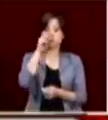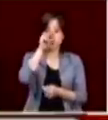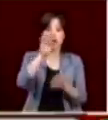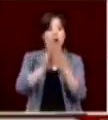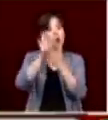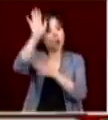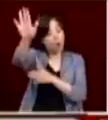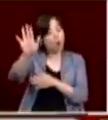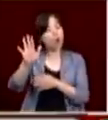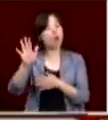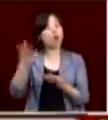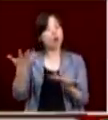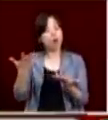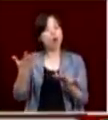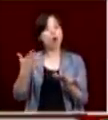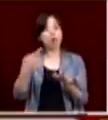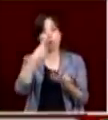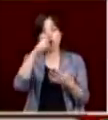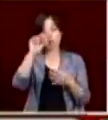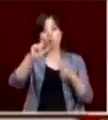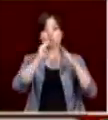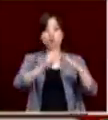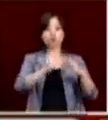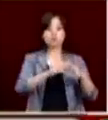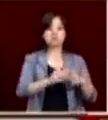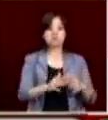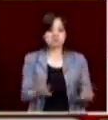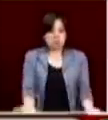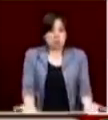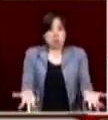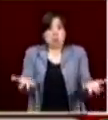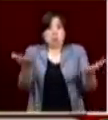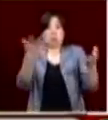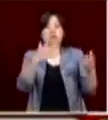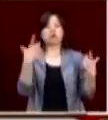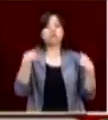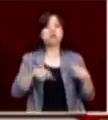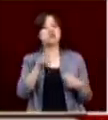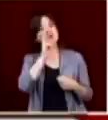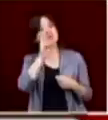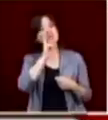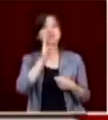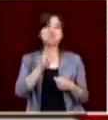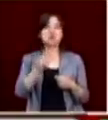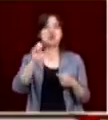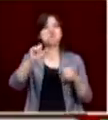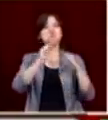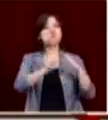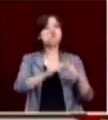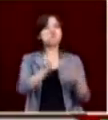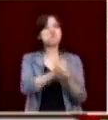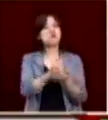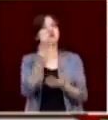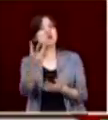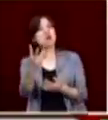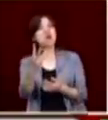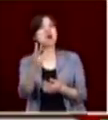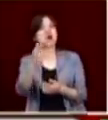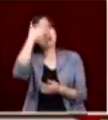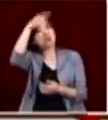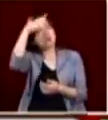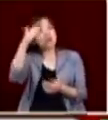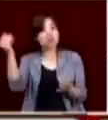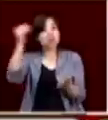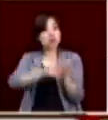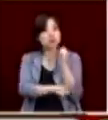后来，咱党伫五都迄个气势规个压起来。本来拢以为啊，五都哪当选到三个就好，